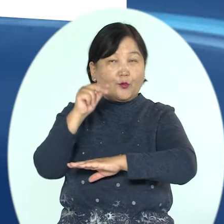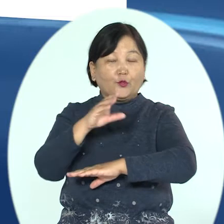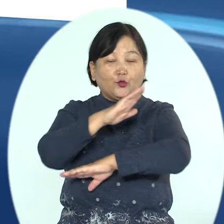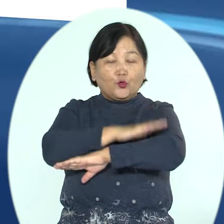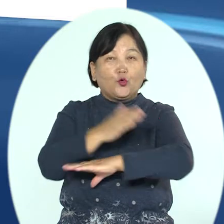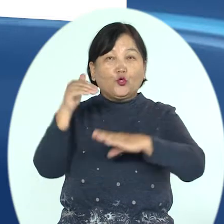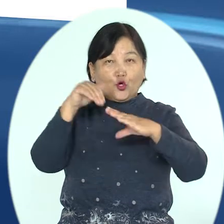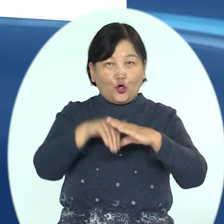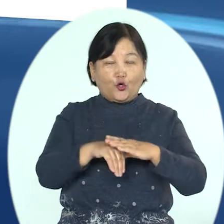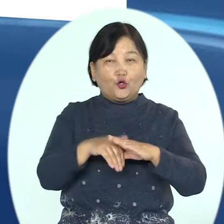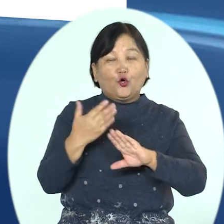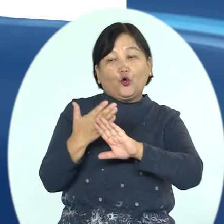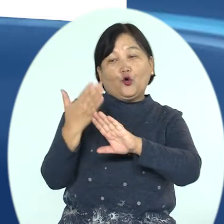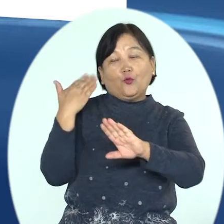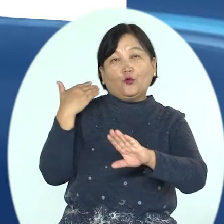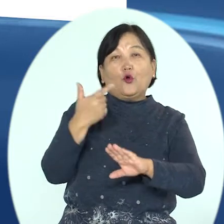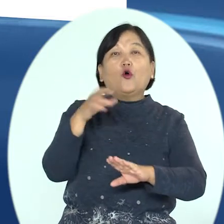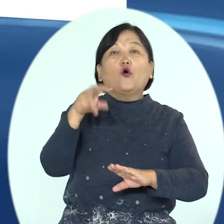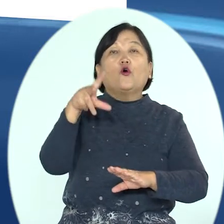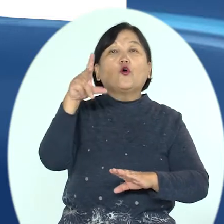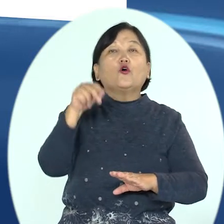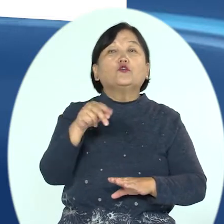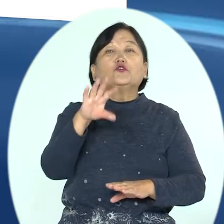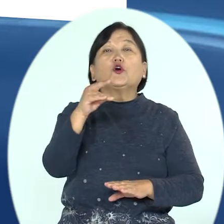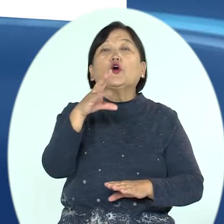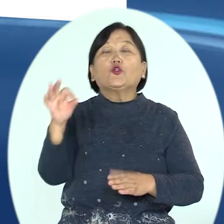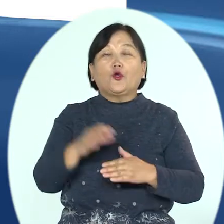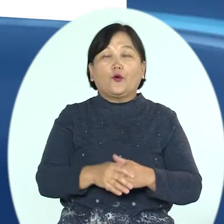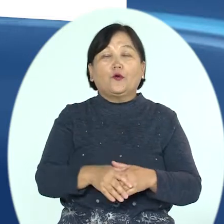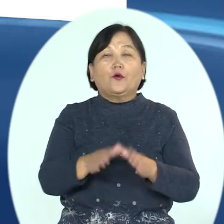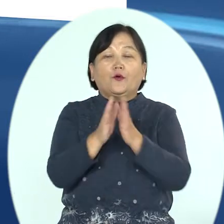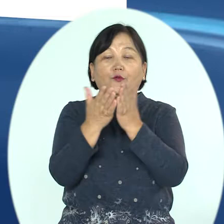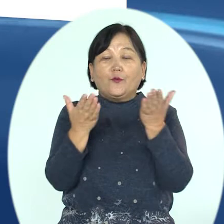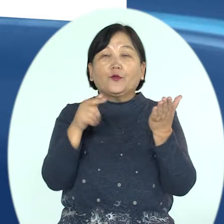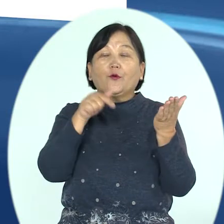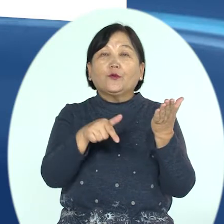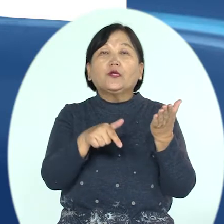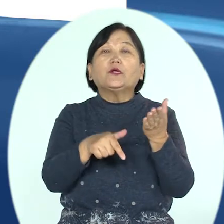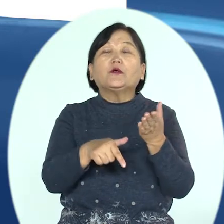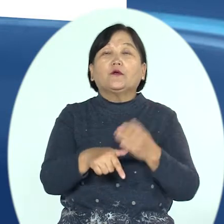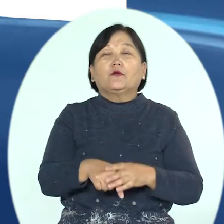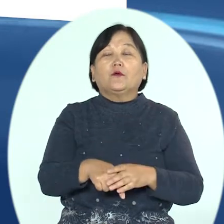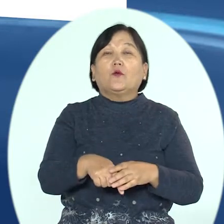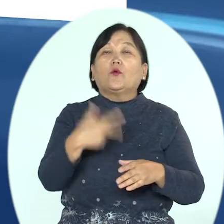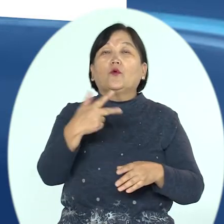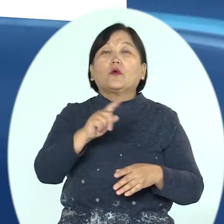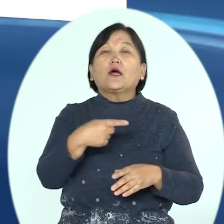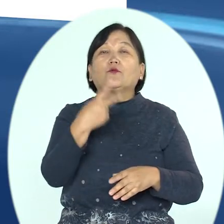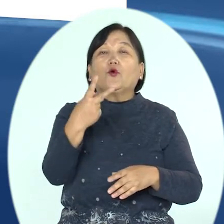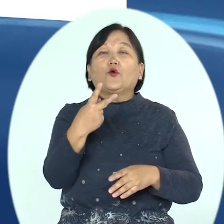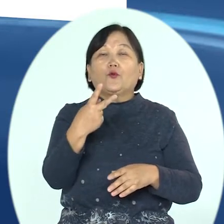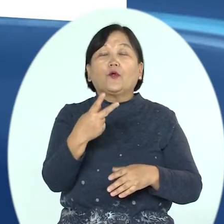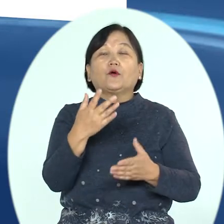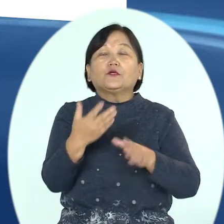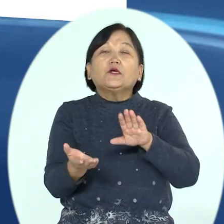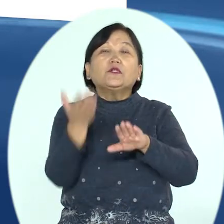элсэхтэй өмнөх дипломын голч тий бакалавр эсвэл магистрийн өмнөх дипломын голч нь бол 3.2-аас